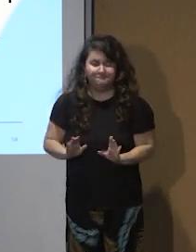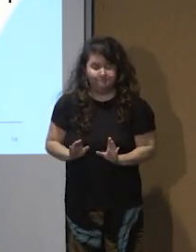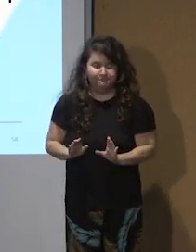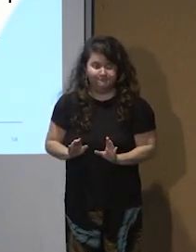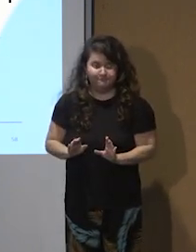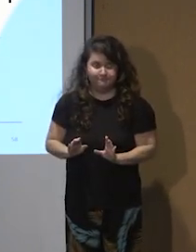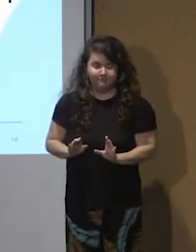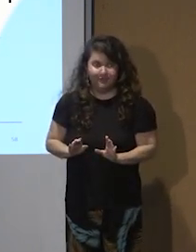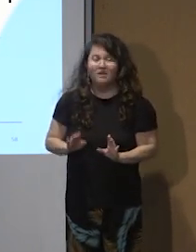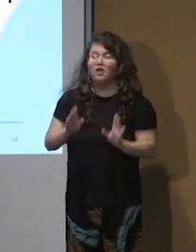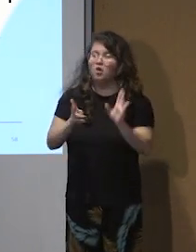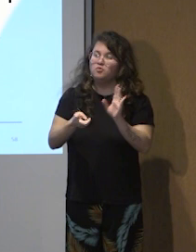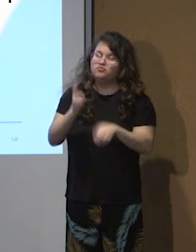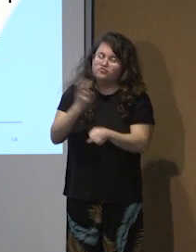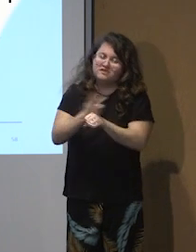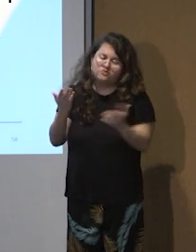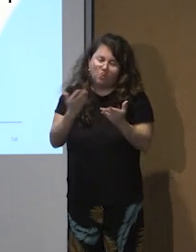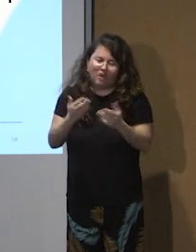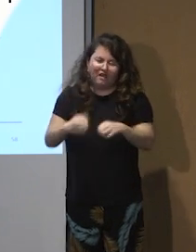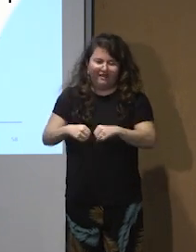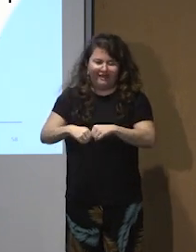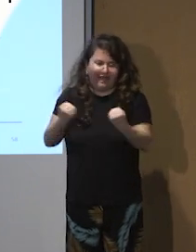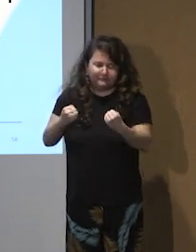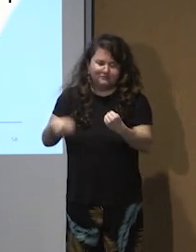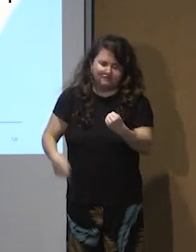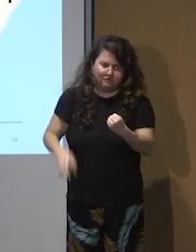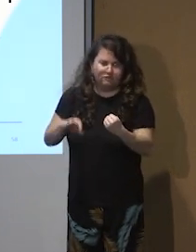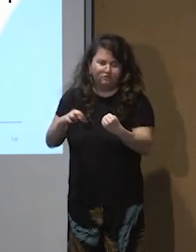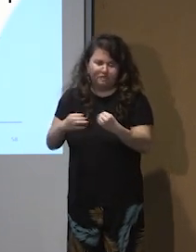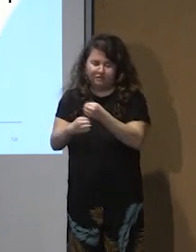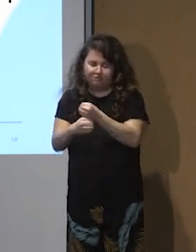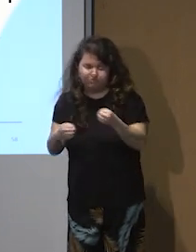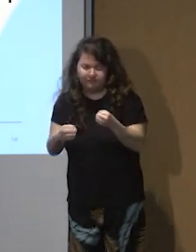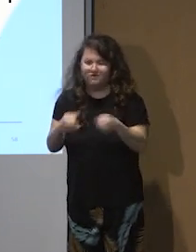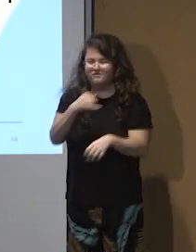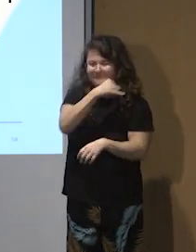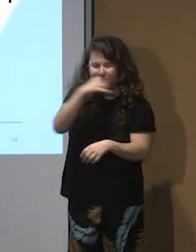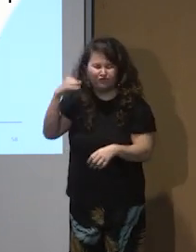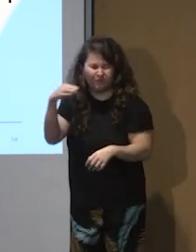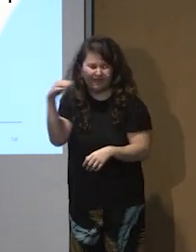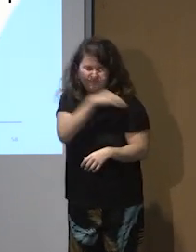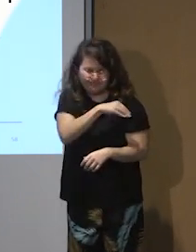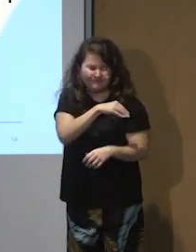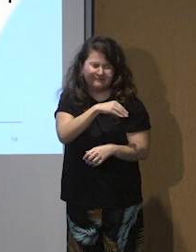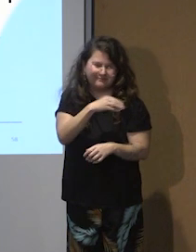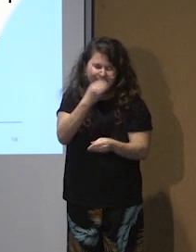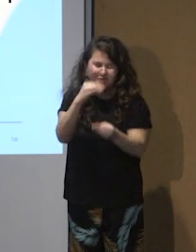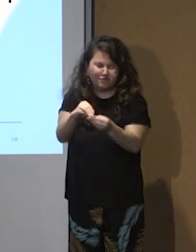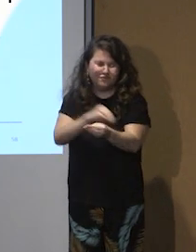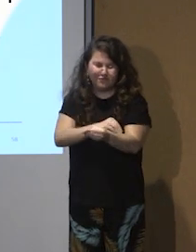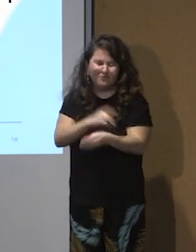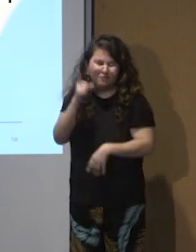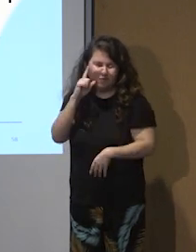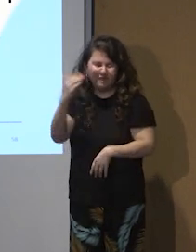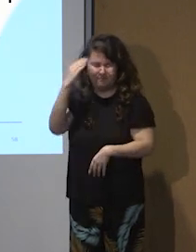la fracture sur prothèse, ça arrive, le décèlement, et puis l'usure prématurée, parce que forcément, si on sollicite plus,